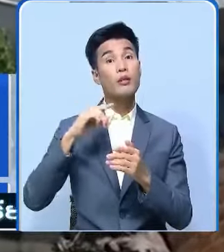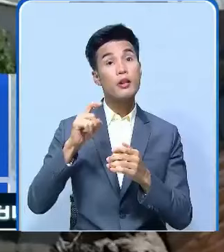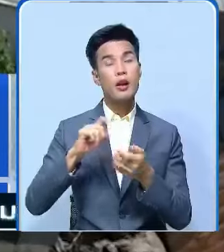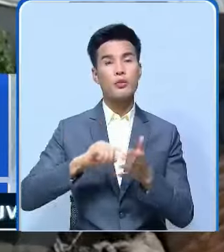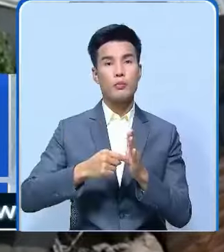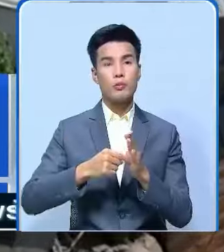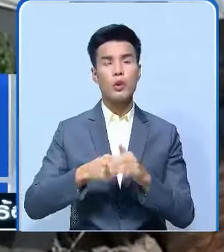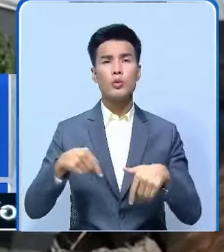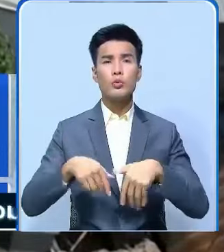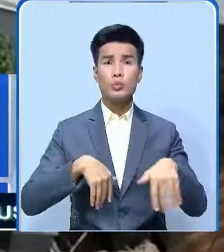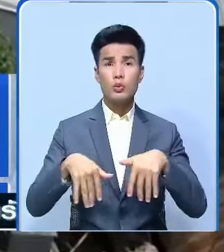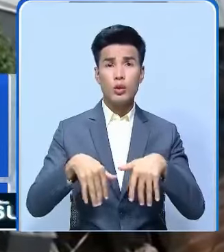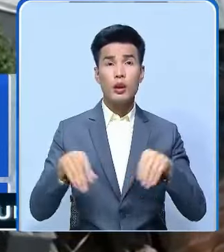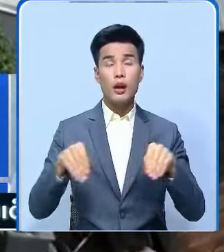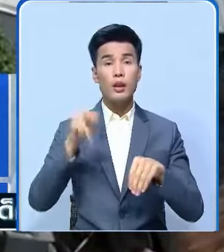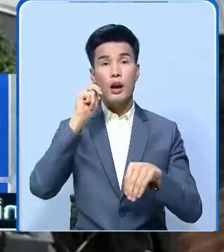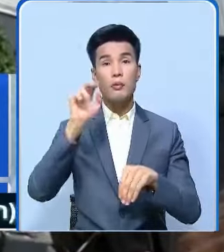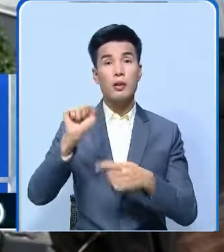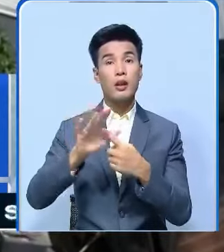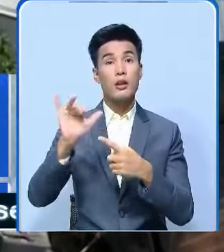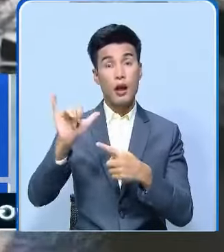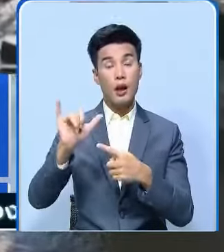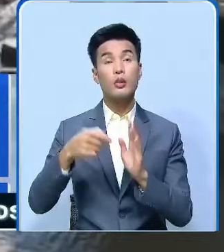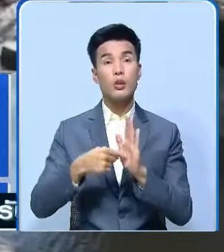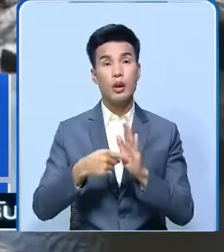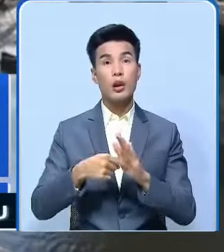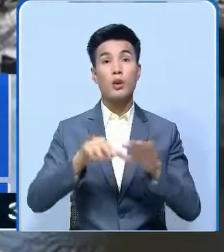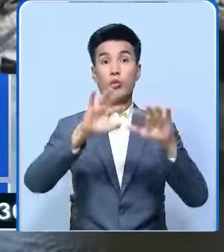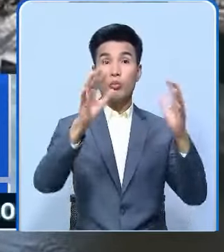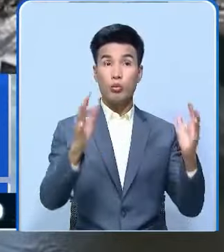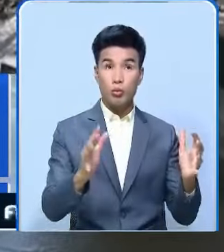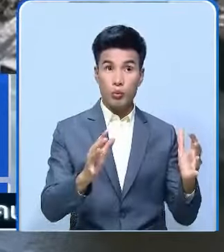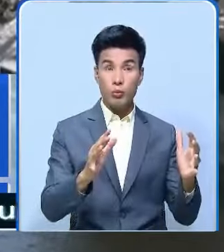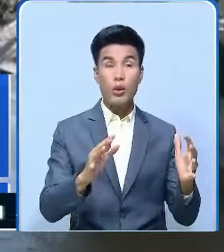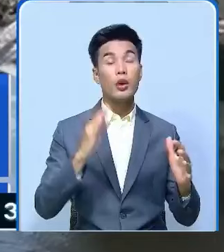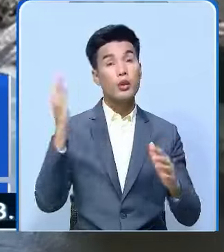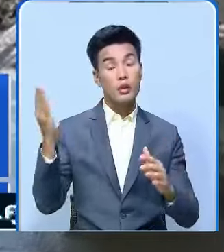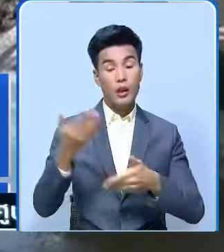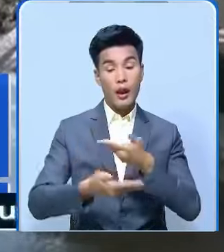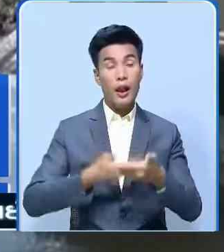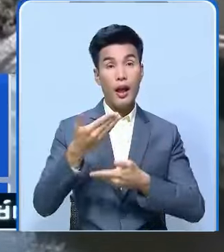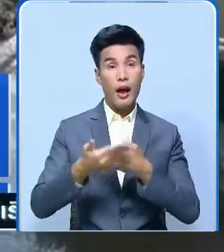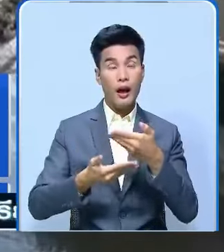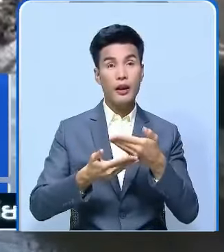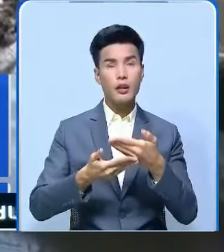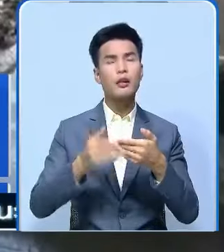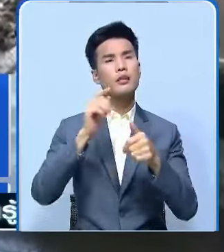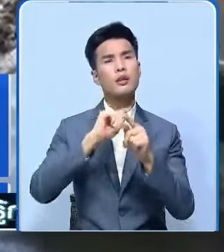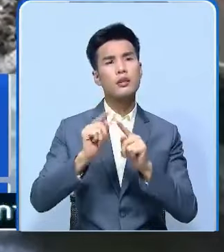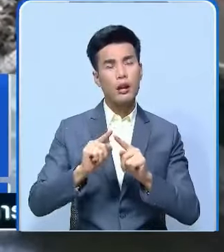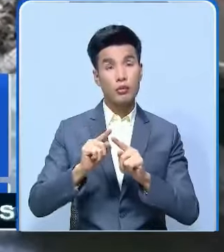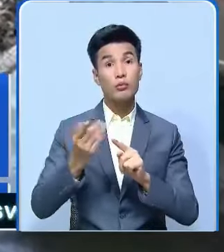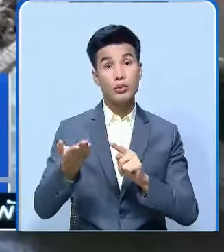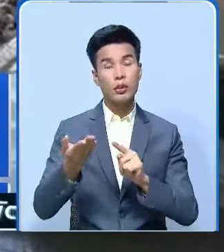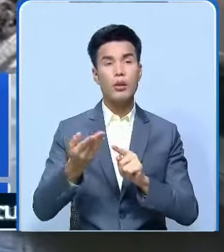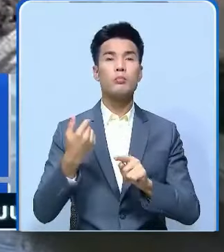ที่ชุมชนริมแม่น้ำสายไม่ว่าจะเป็นที่ถ้ำผาจมสายลมจอยเกาะทรายไม้ลุงขนแล้วก็เหมืองแดงเนี่ย